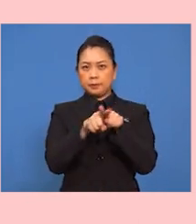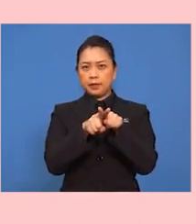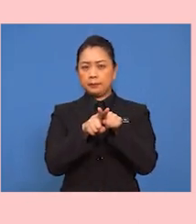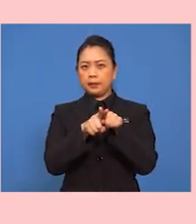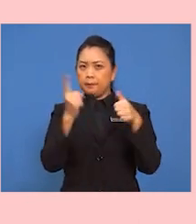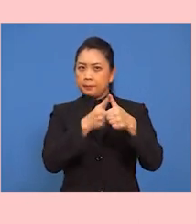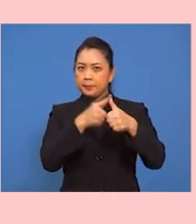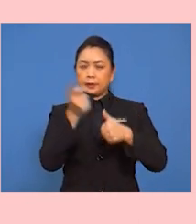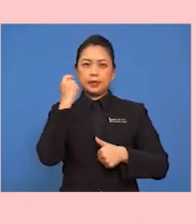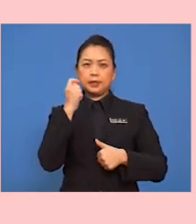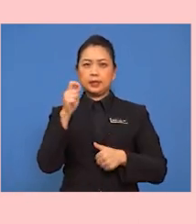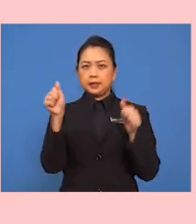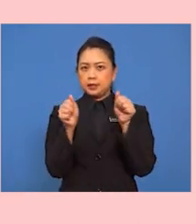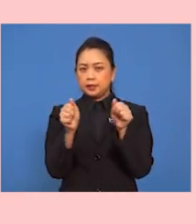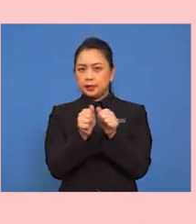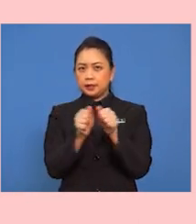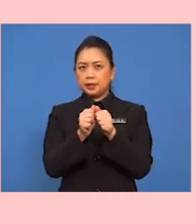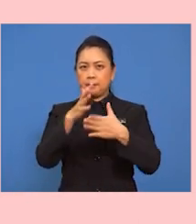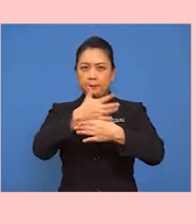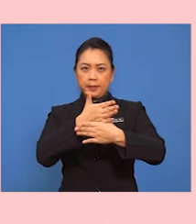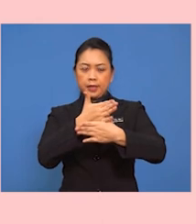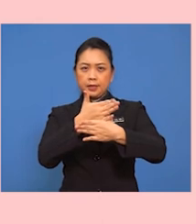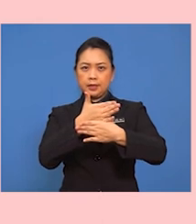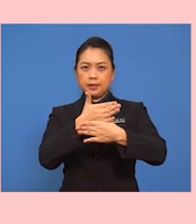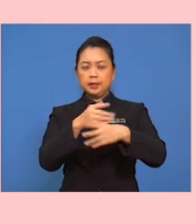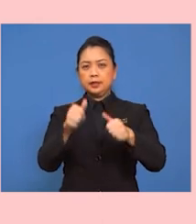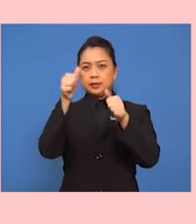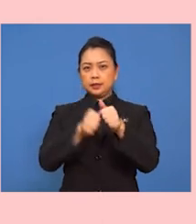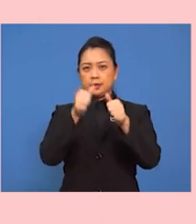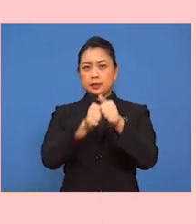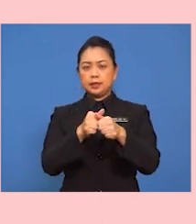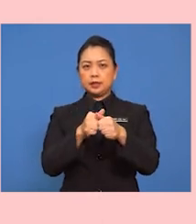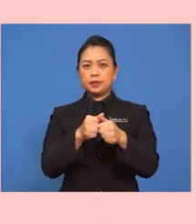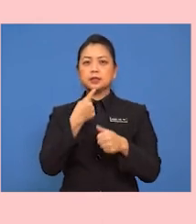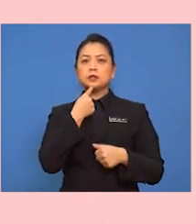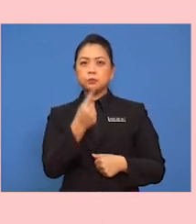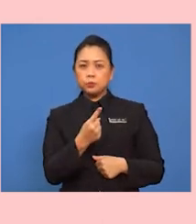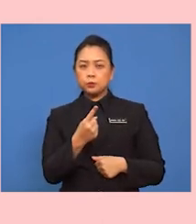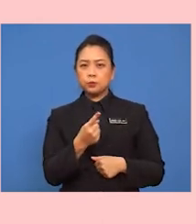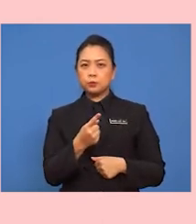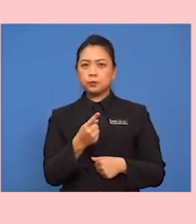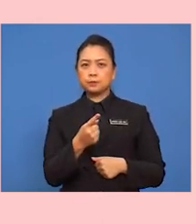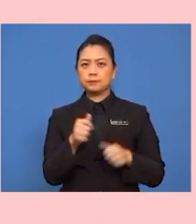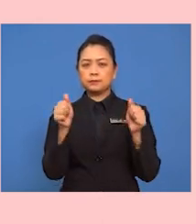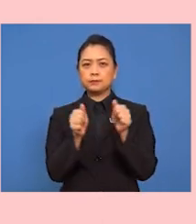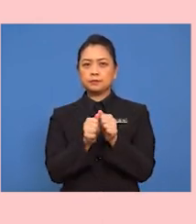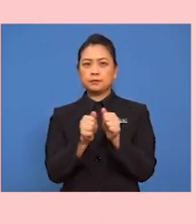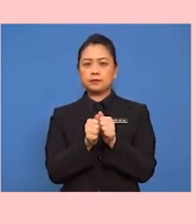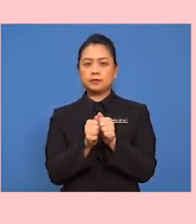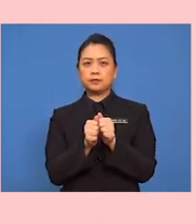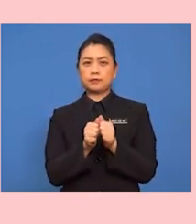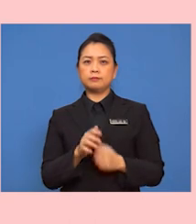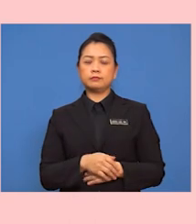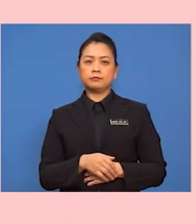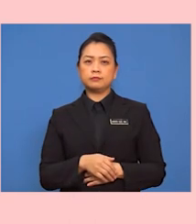pertama Dengan membahagikan setiap sebutan Dengan faktor sepunya